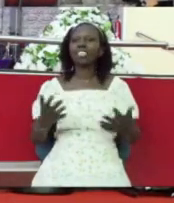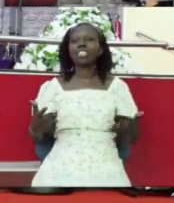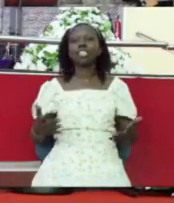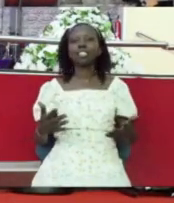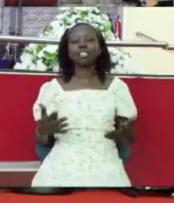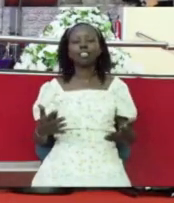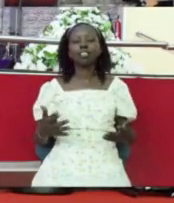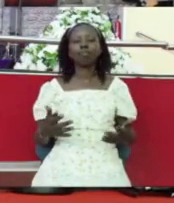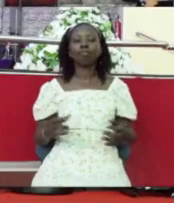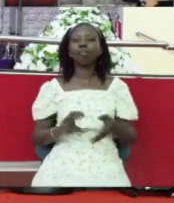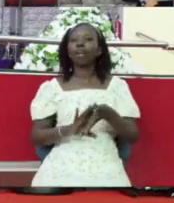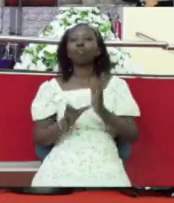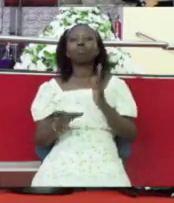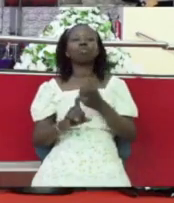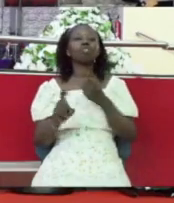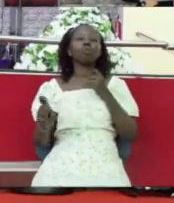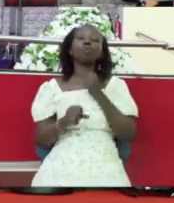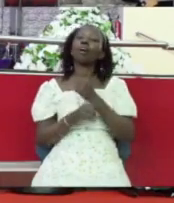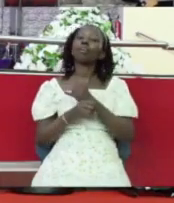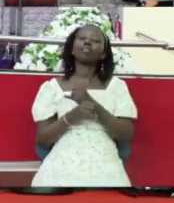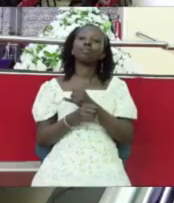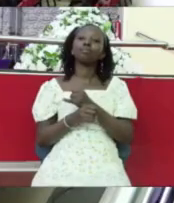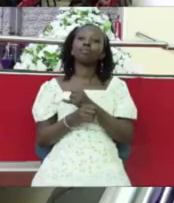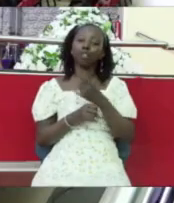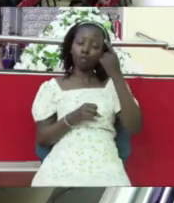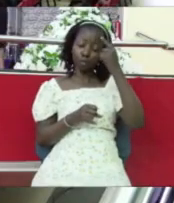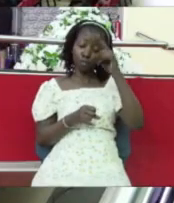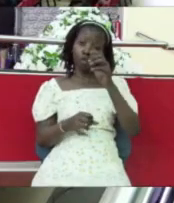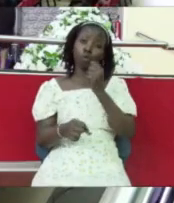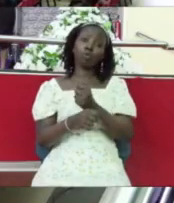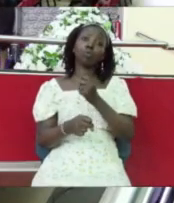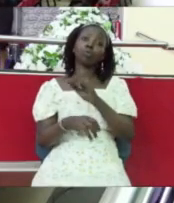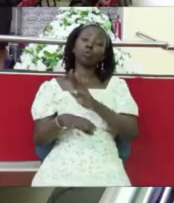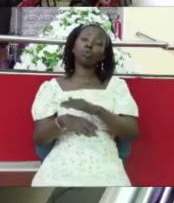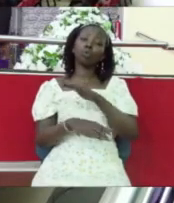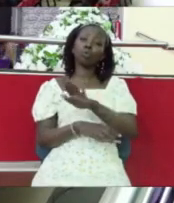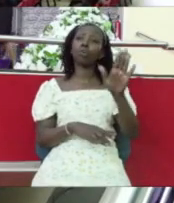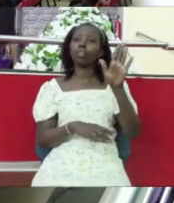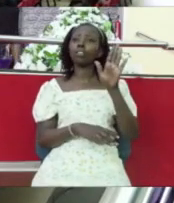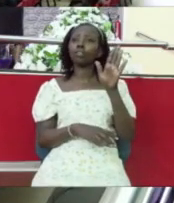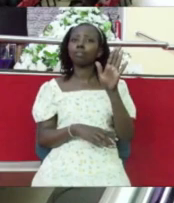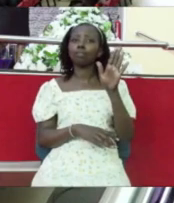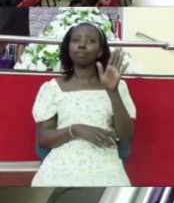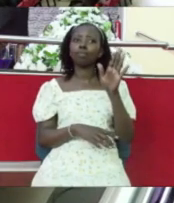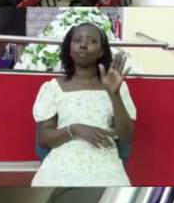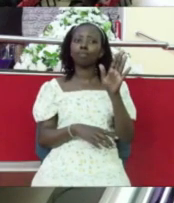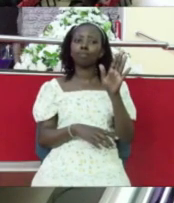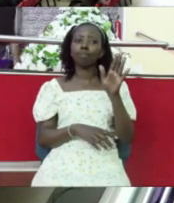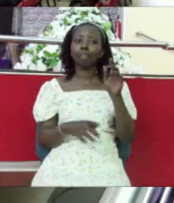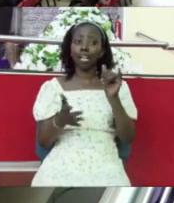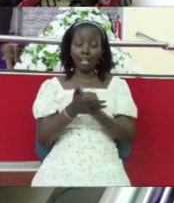Resign. Toka mahali hapa. It is for your own good. Ni hiyo ni kitu ambacho ni cha manufaa kwako. That reminds me of